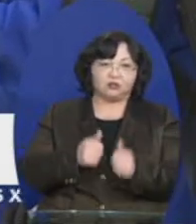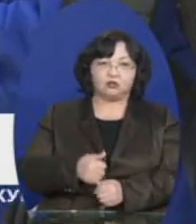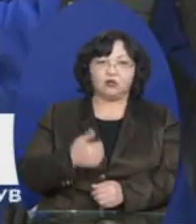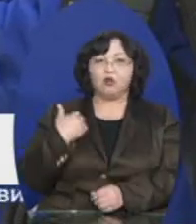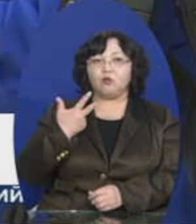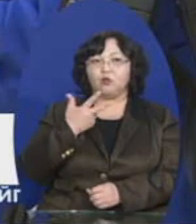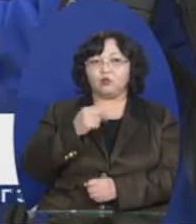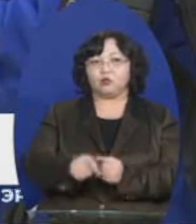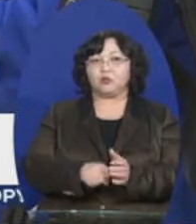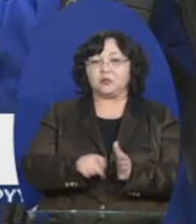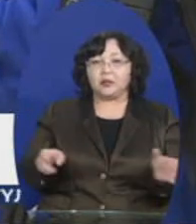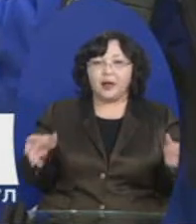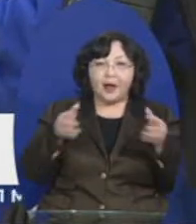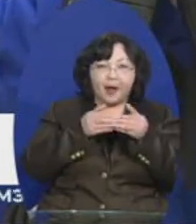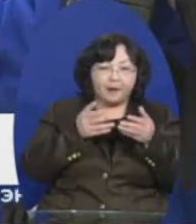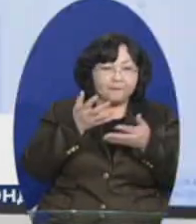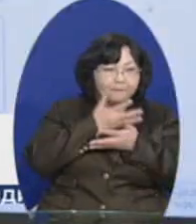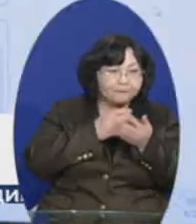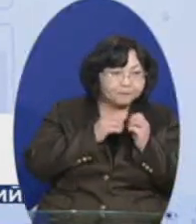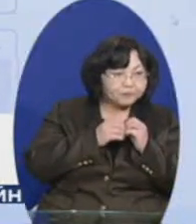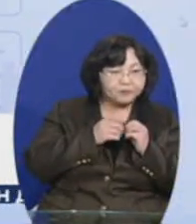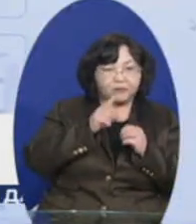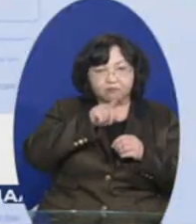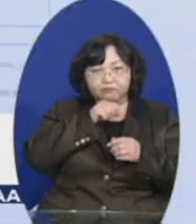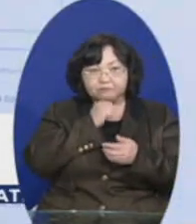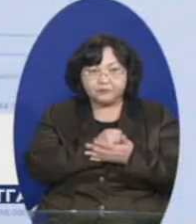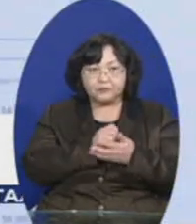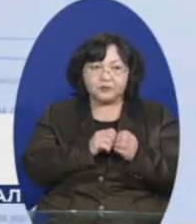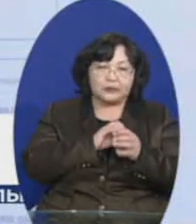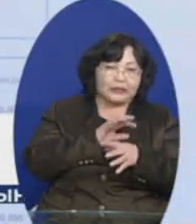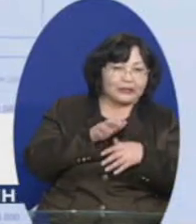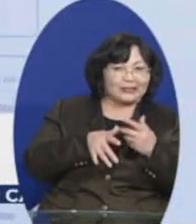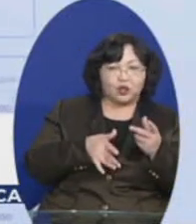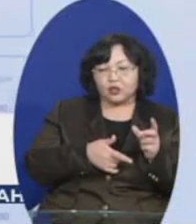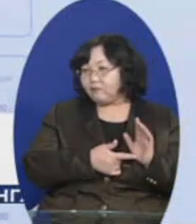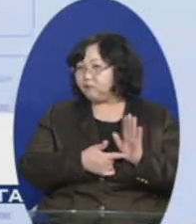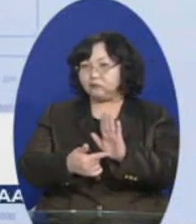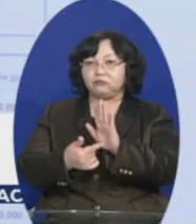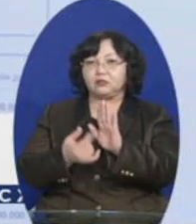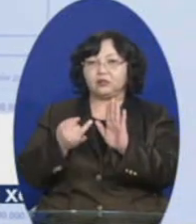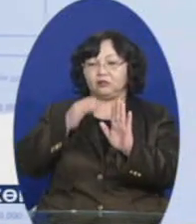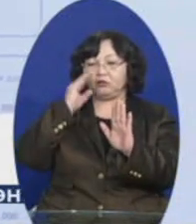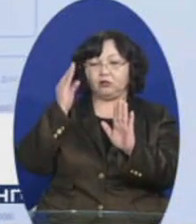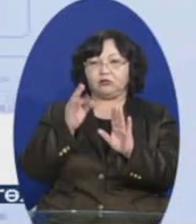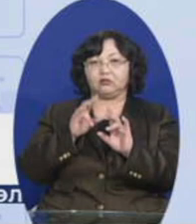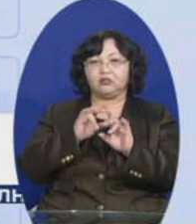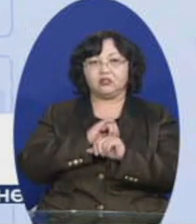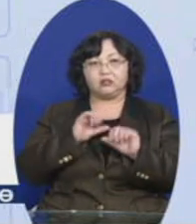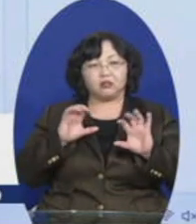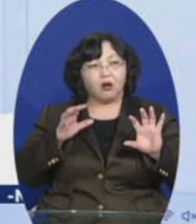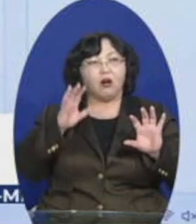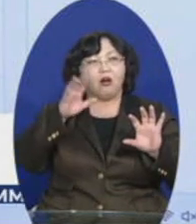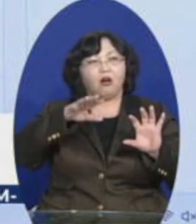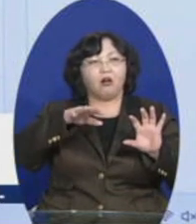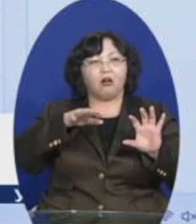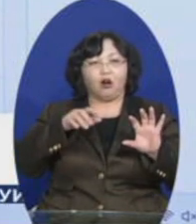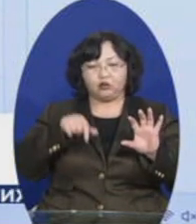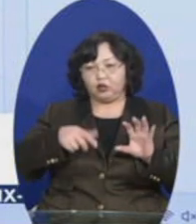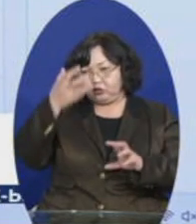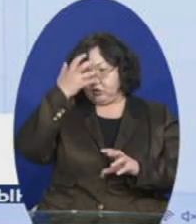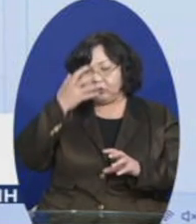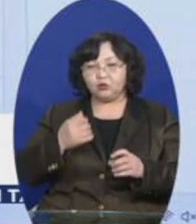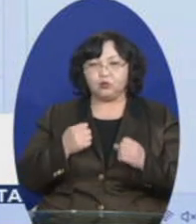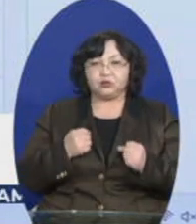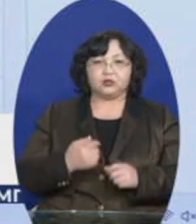жил хаалттай хаалганы цаана хөшигний цаана байсан үйл явдлууд олон нийтэд ил тод нээлттэй болсноор төр ажил хийх чадамж нэмэгдэнэ.